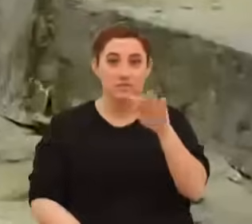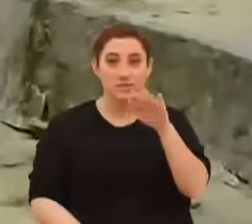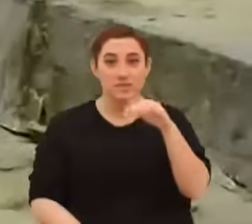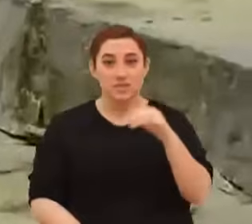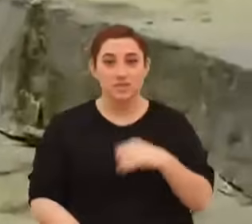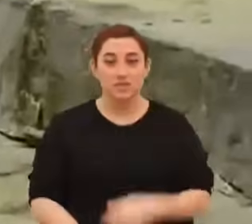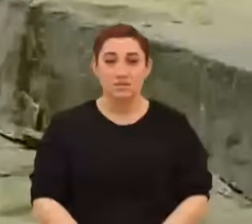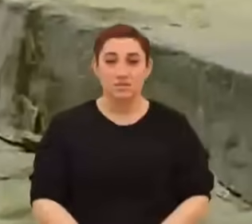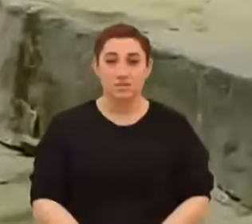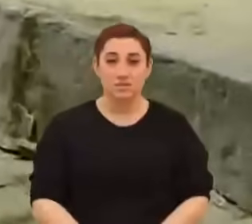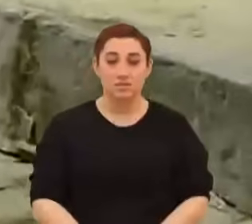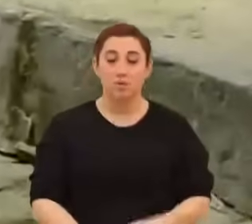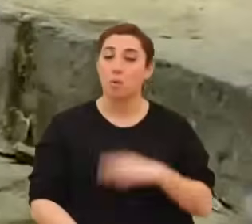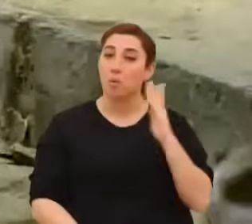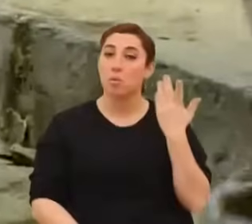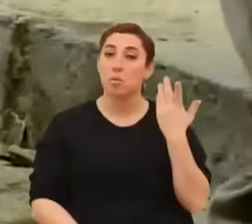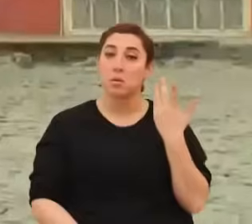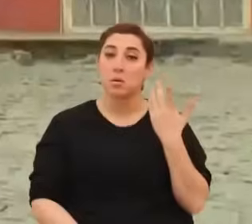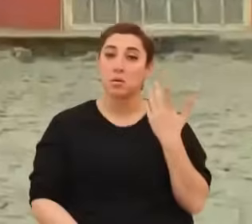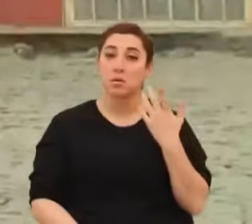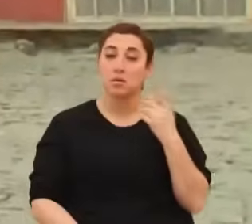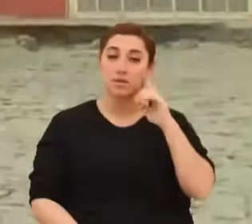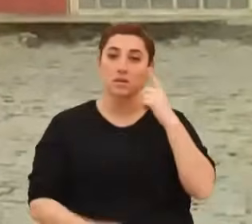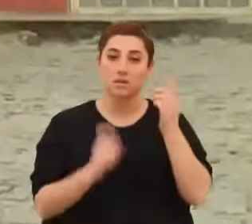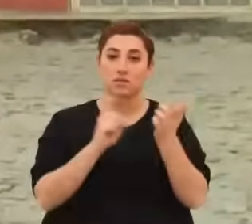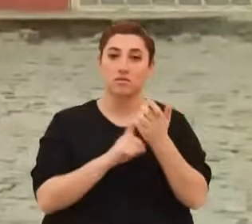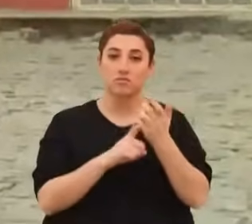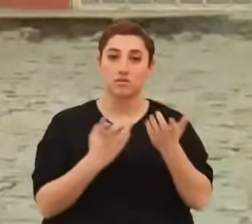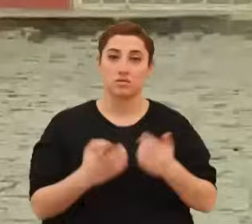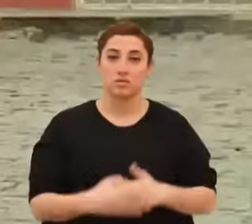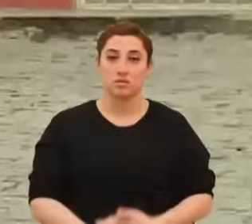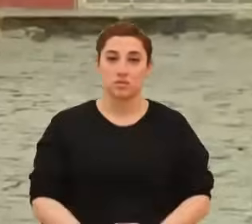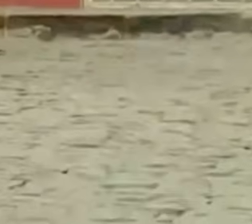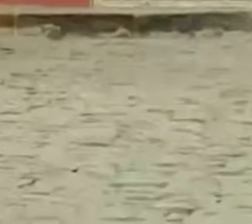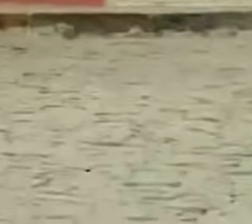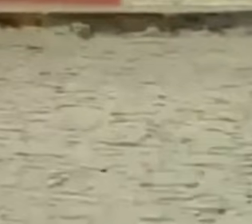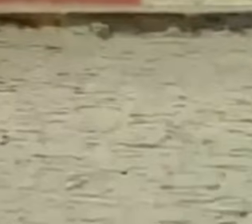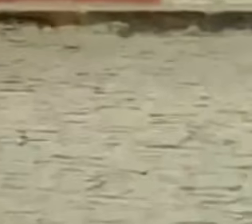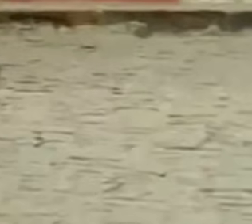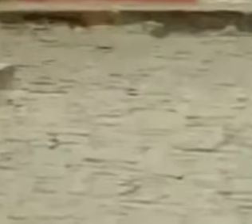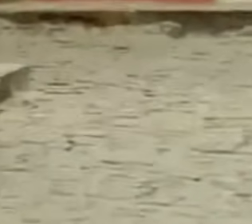bili. Allah Allah. Tek top. Bili bili.